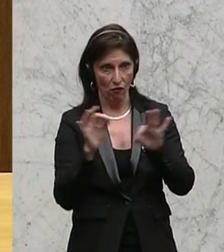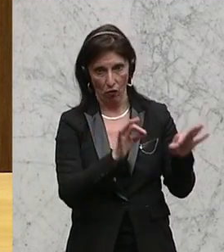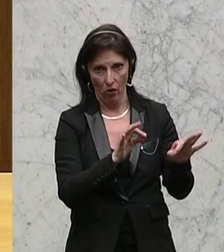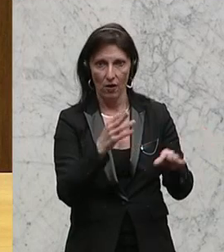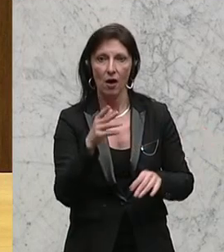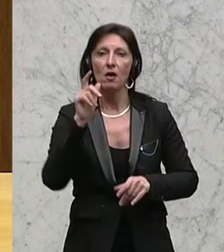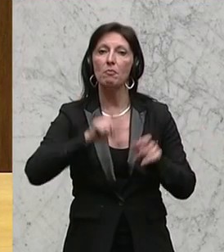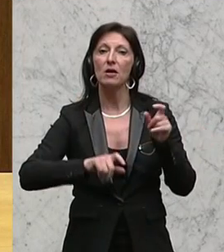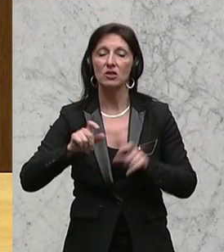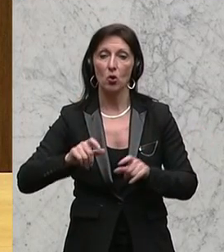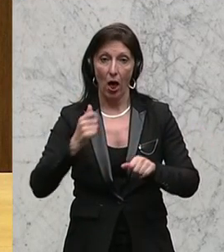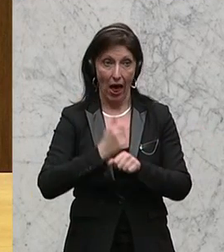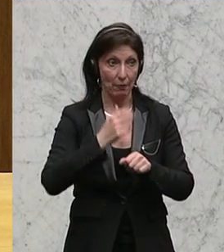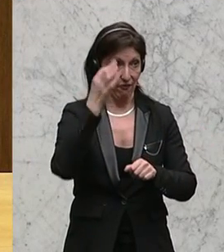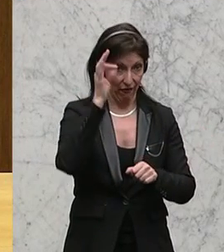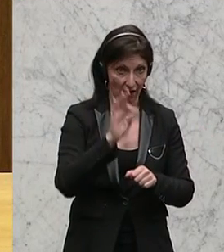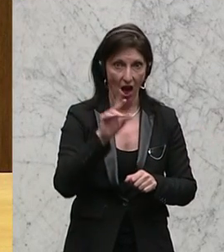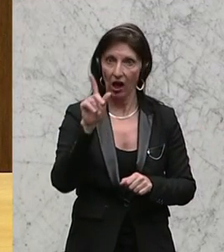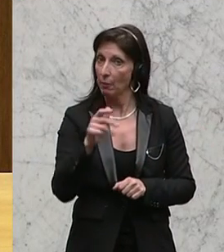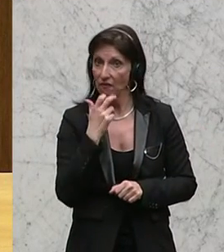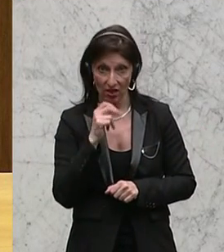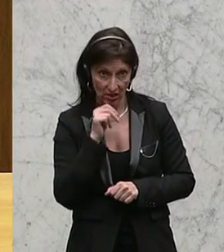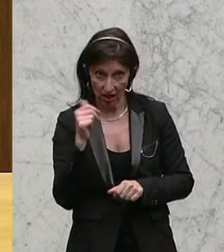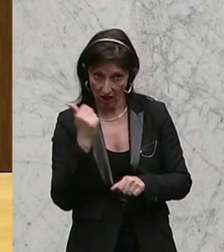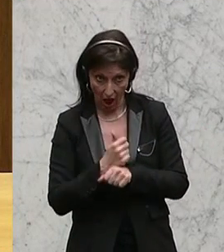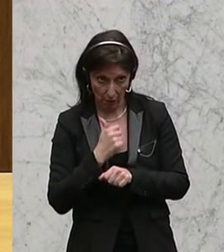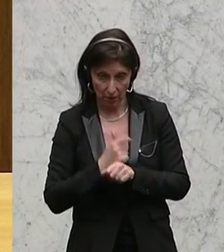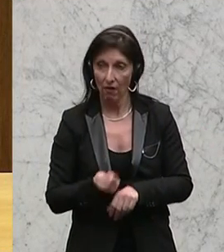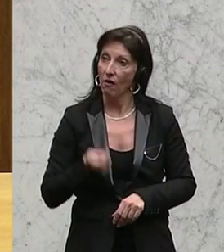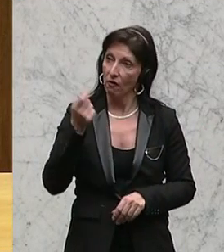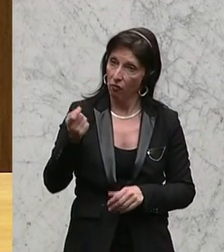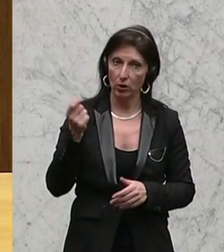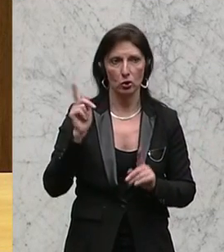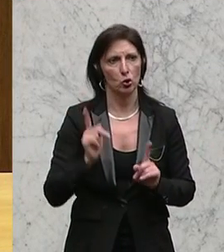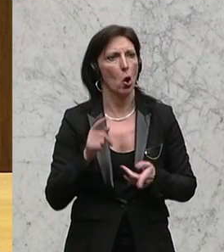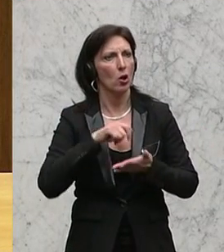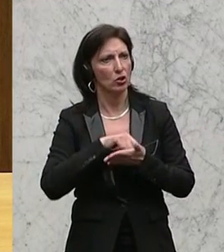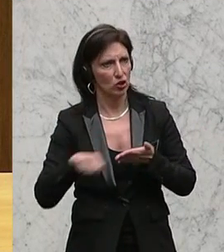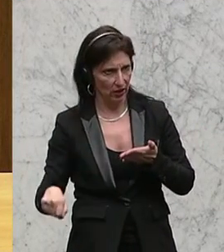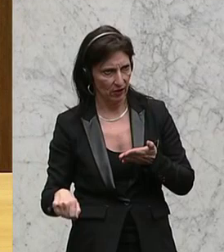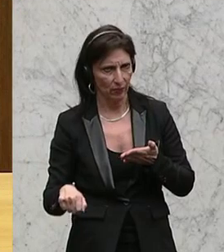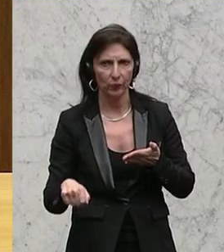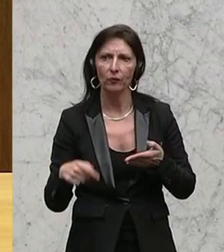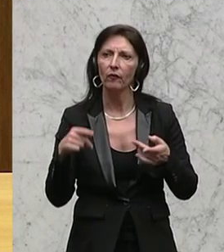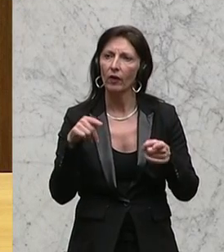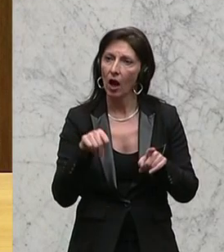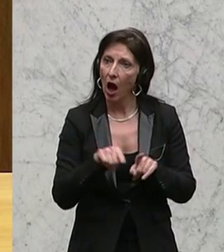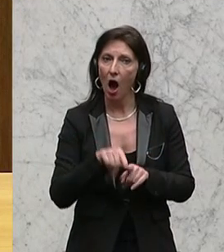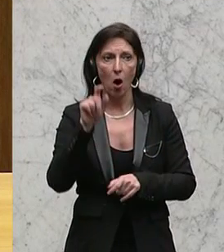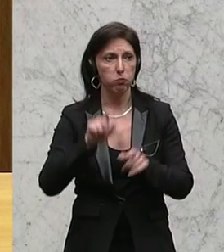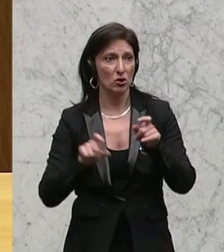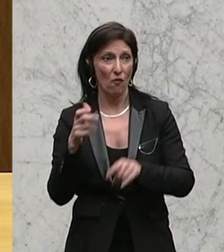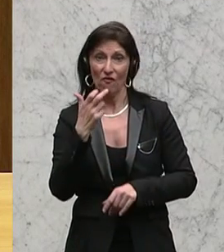arbeitsfähig, aber nicht arbeitswillig ist, dem sollen Leistungen gekürzt werden. Das soll auch für